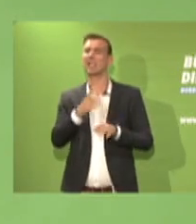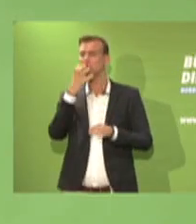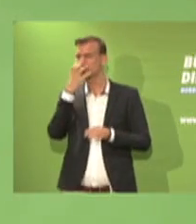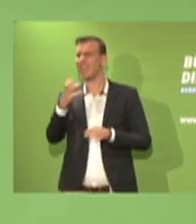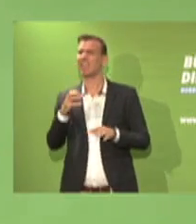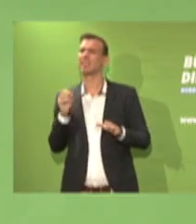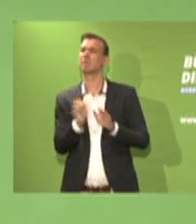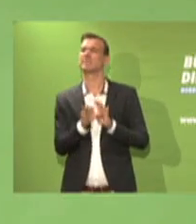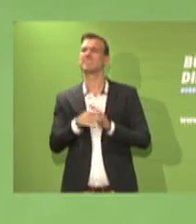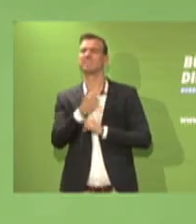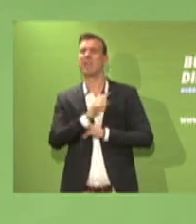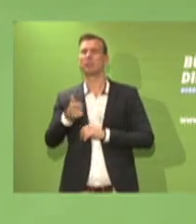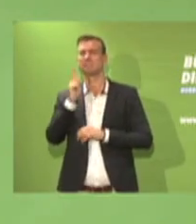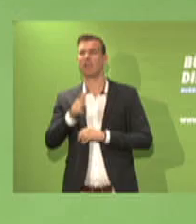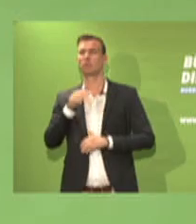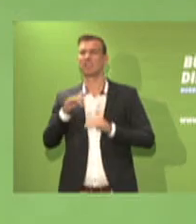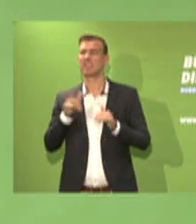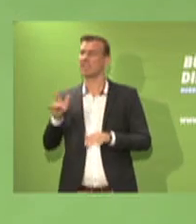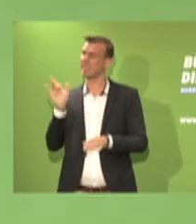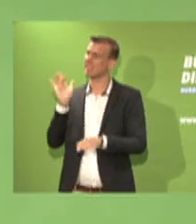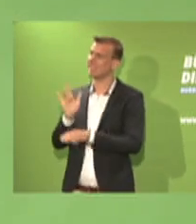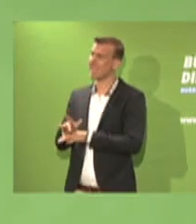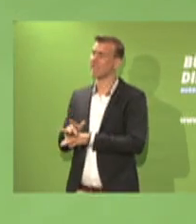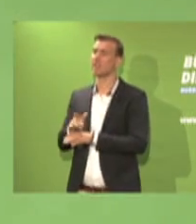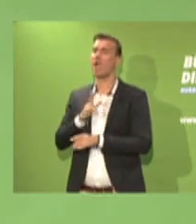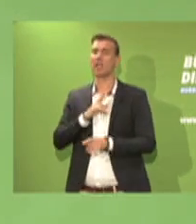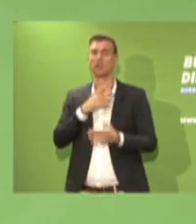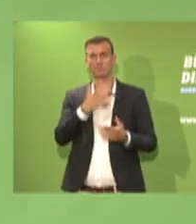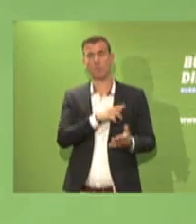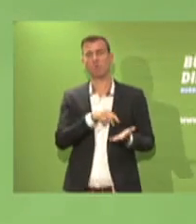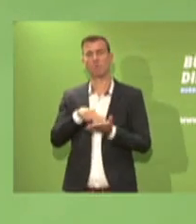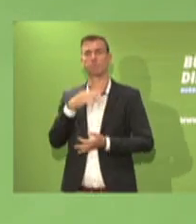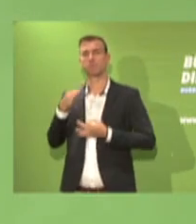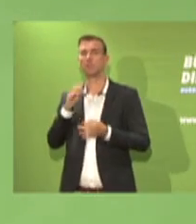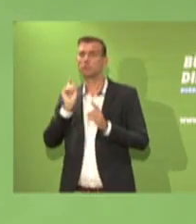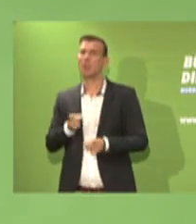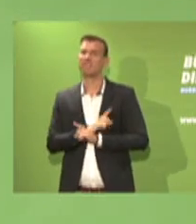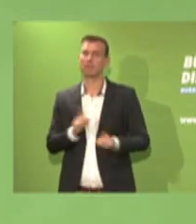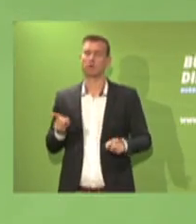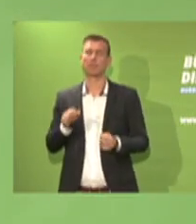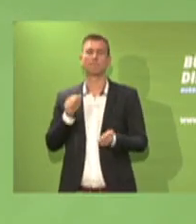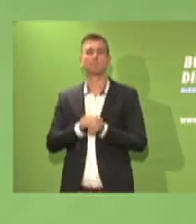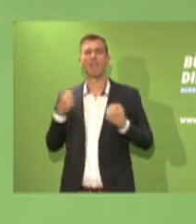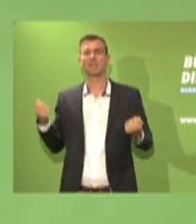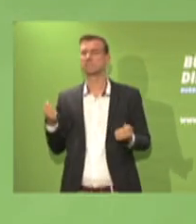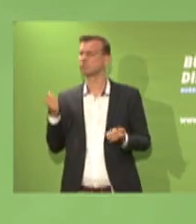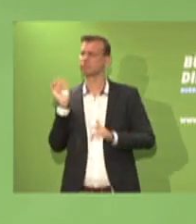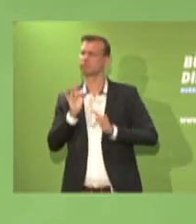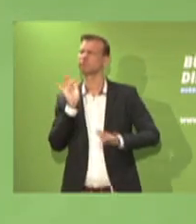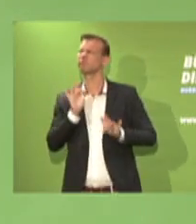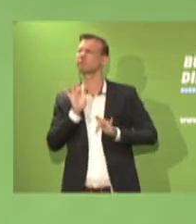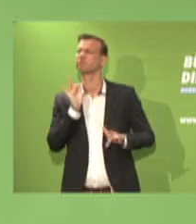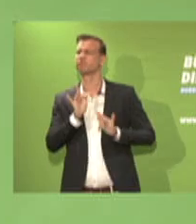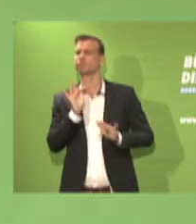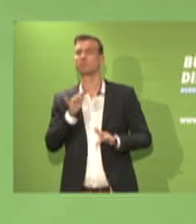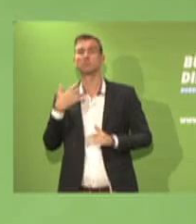Schweinemastfabrik mit 2200 Tieren kämpft, verboten werden sollte. Es ist ein Pressesturm entfacht worden vom Bauernverband, einzigartig